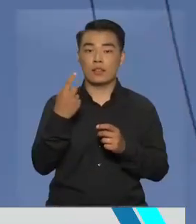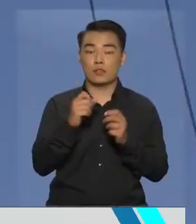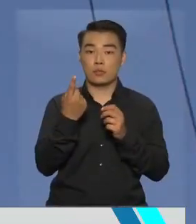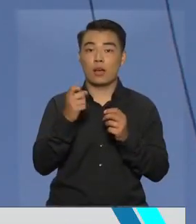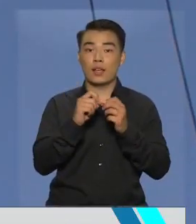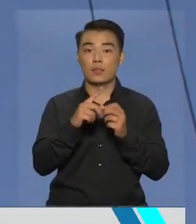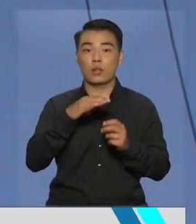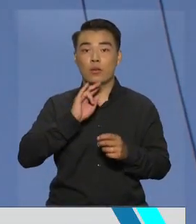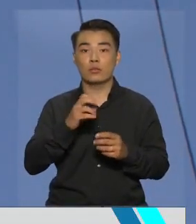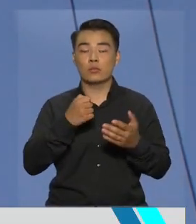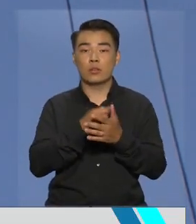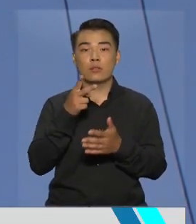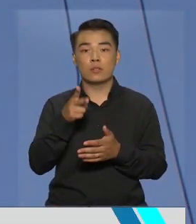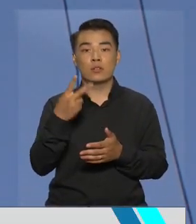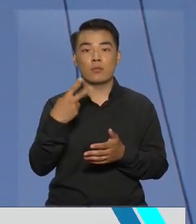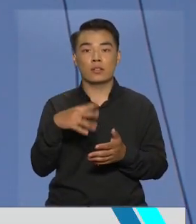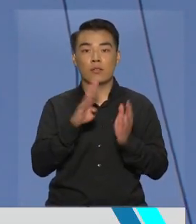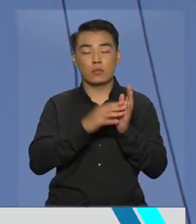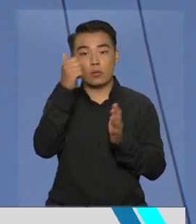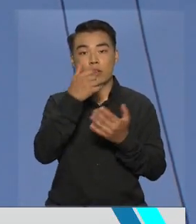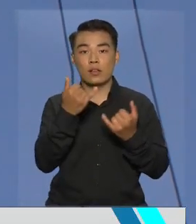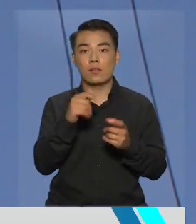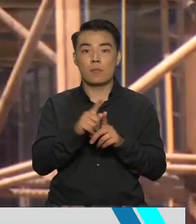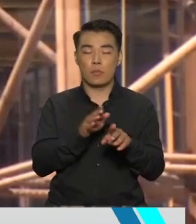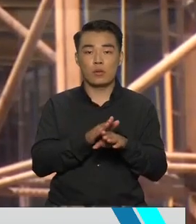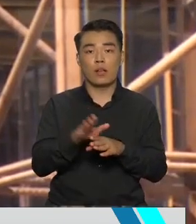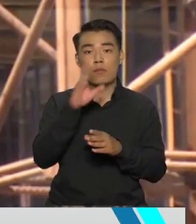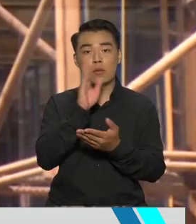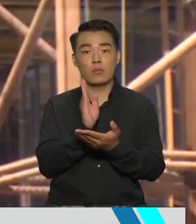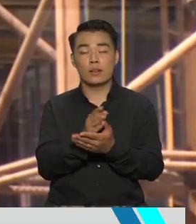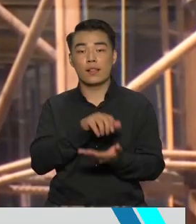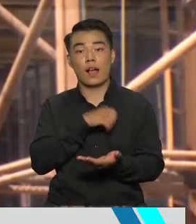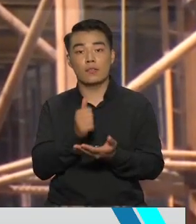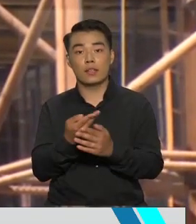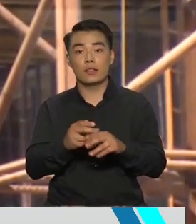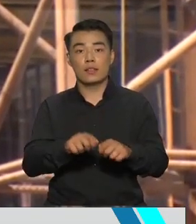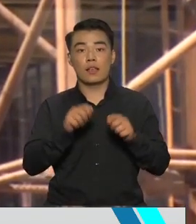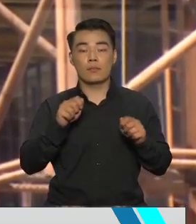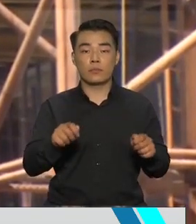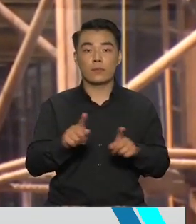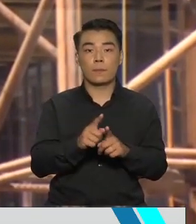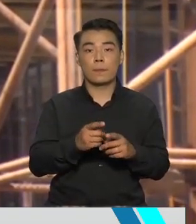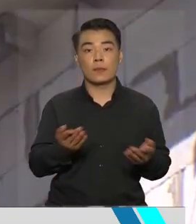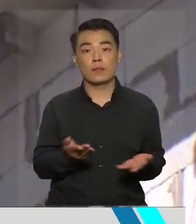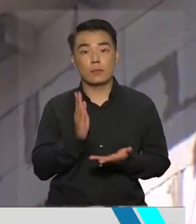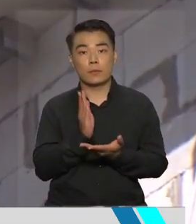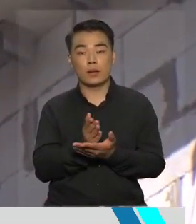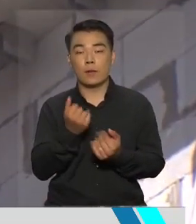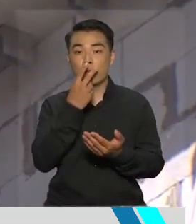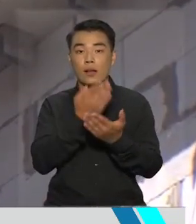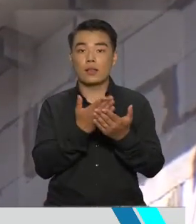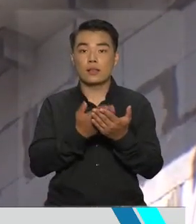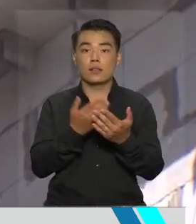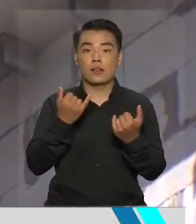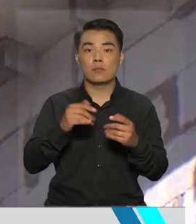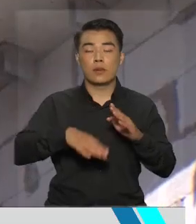метров жилья к 2029 году, они считают вполне выполнимой. Главное – создать необходимые условия. Но, как показывает практика,